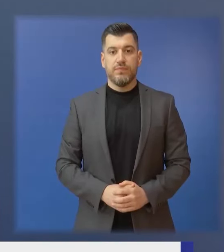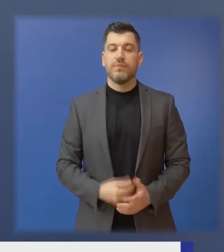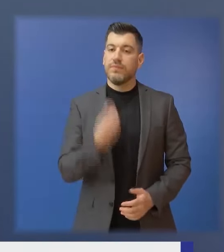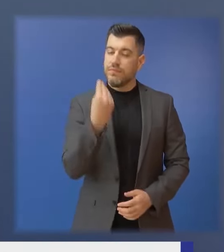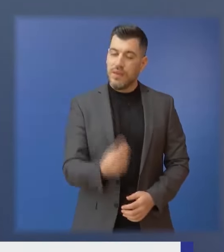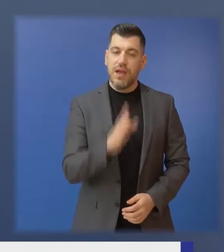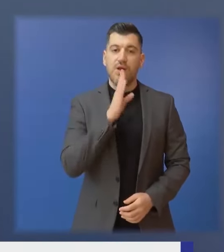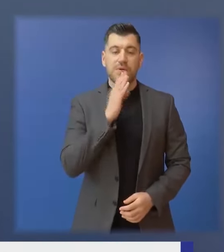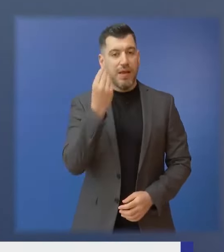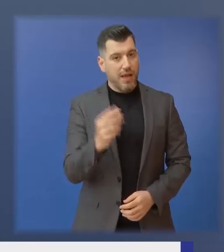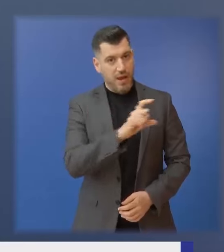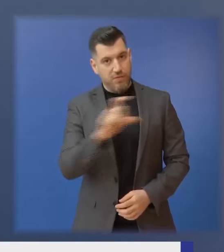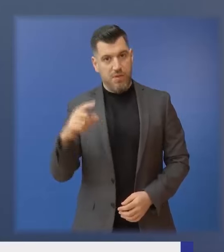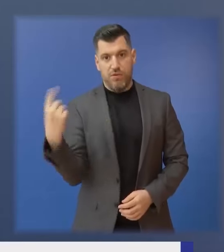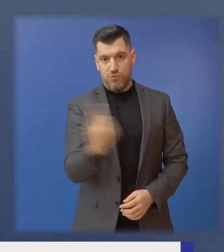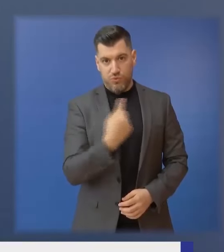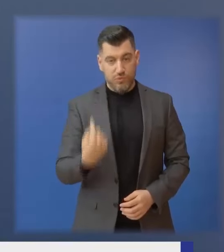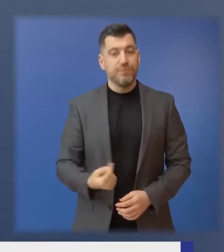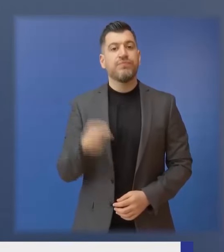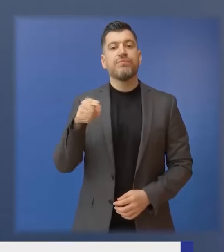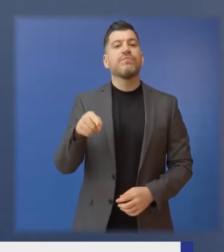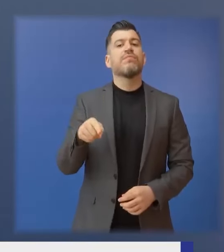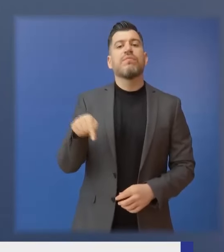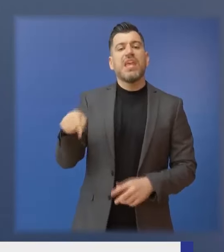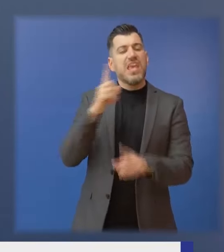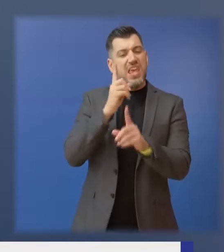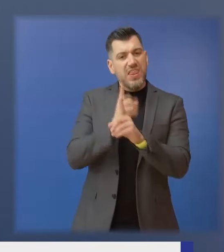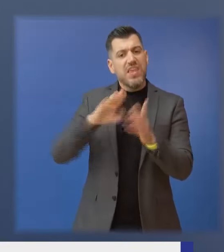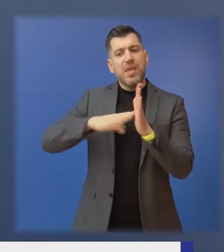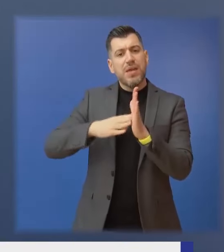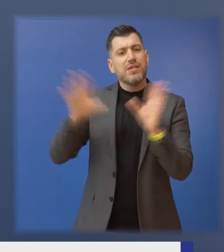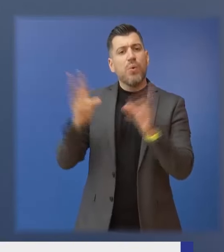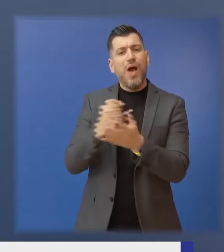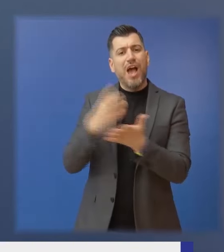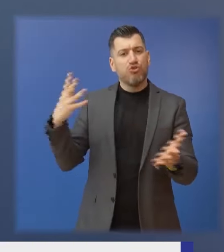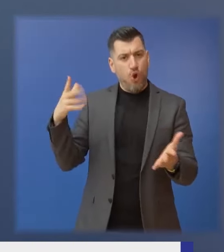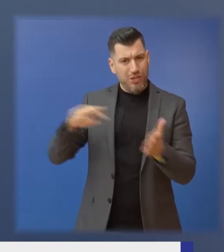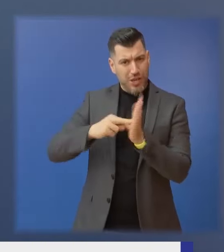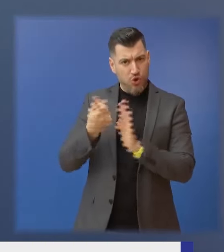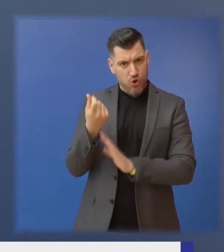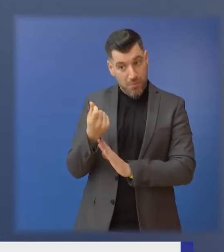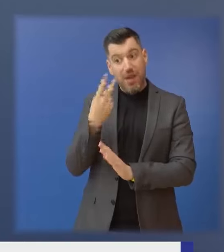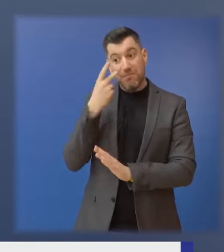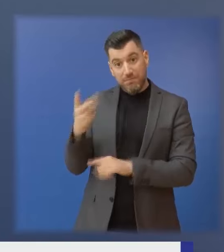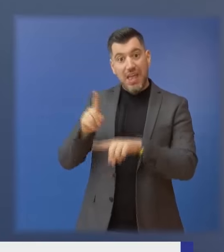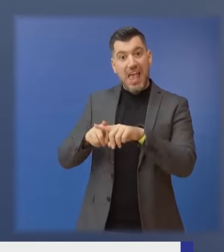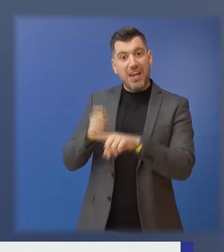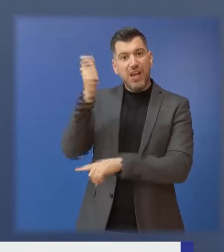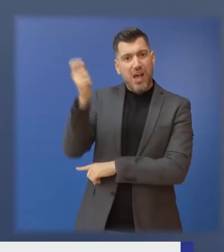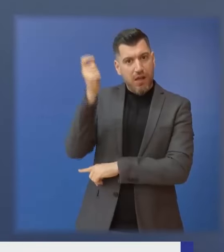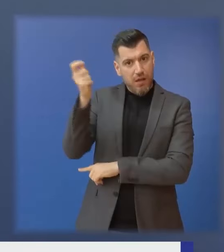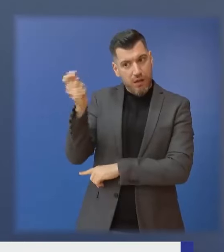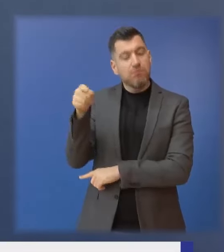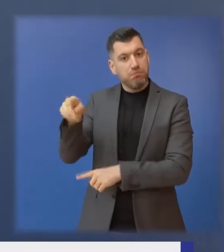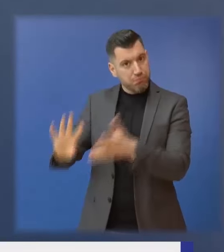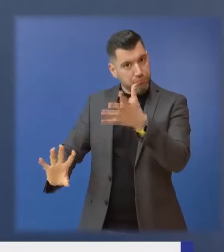καλό μεσημέρι καλή εβδομάδα μια ακόμα αναβάθμιση του αξιόχρεου του ελληνικού δημοσίου από σταθερό σε θετικό ήρθε από τον ίκο